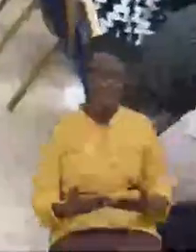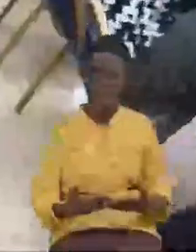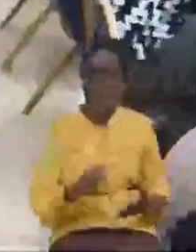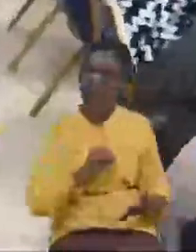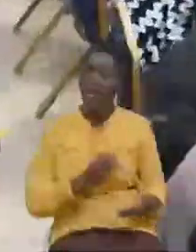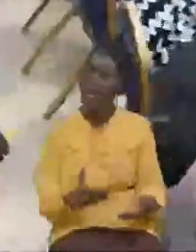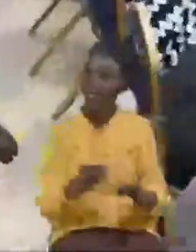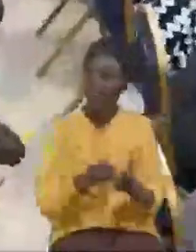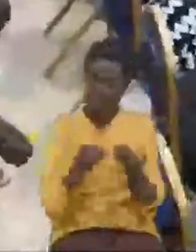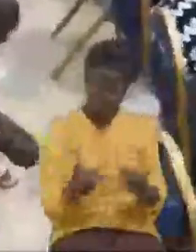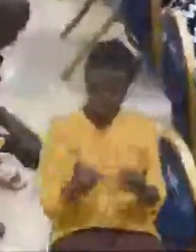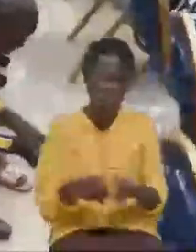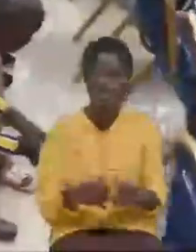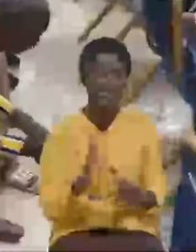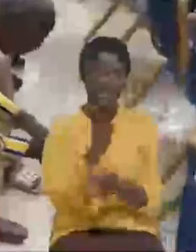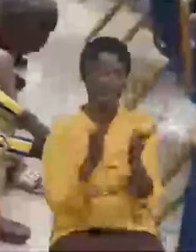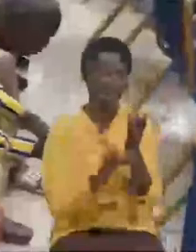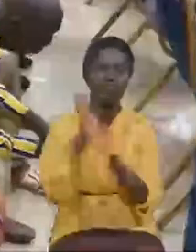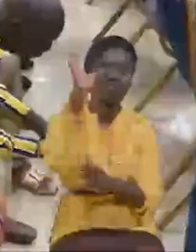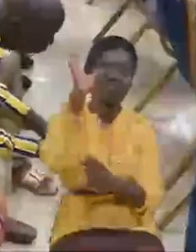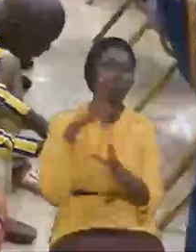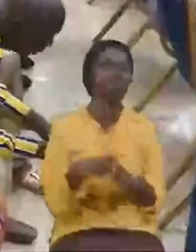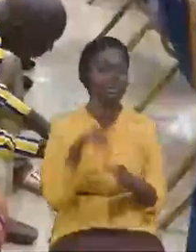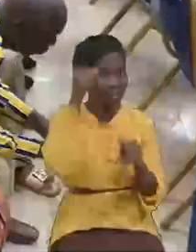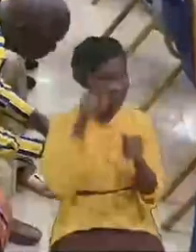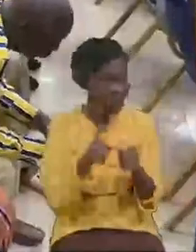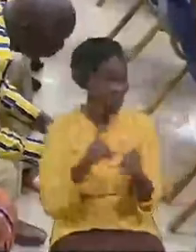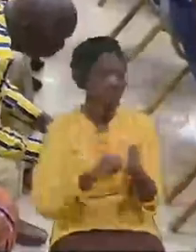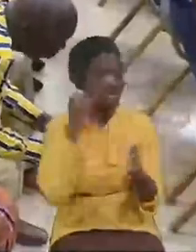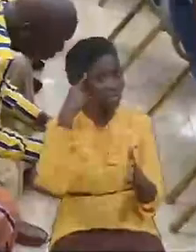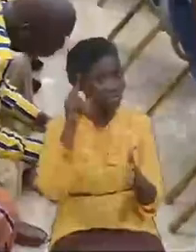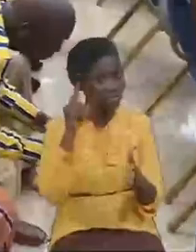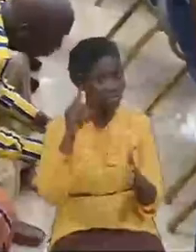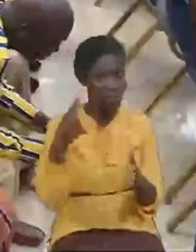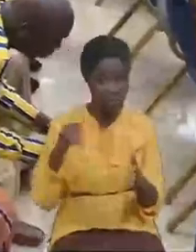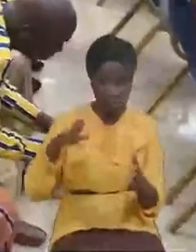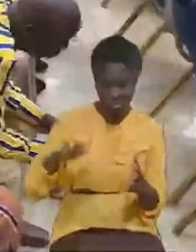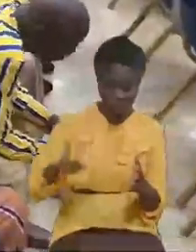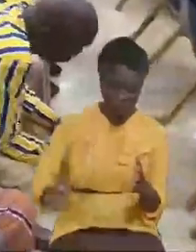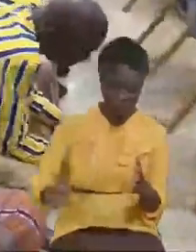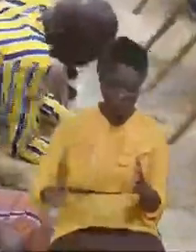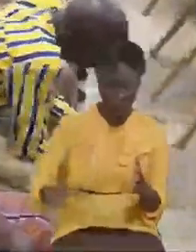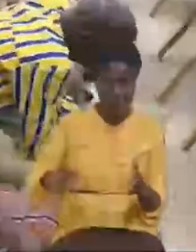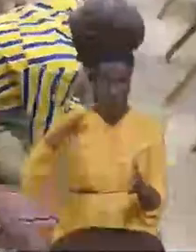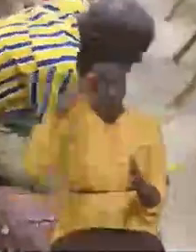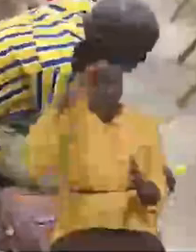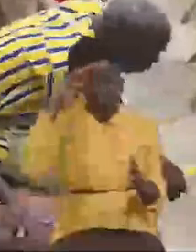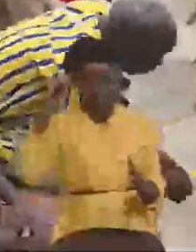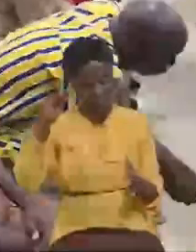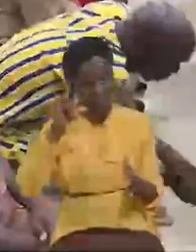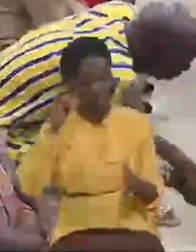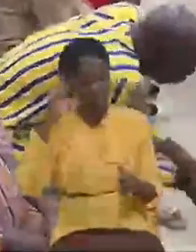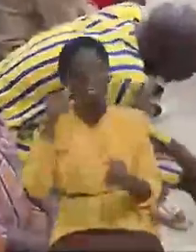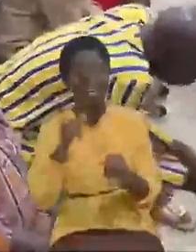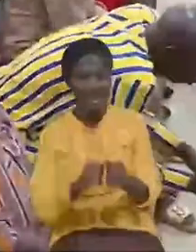naissance. Je veux cela maintenant. Levez-vous et levez la main. C'est, rappelez-vous, c'est pour tout le monde. C'est pour les